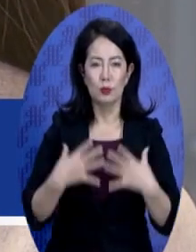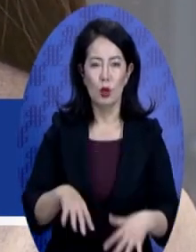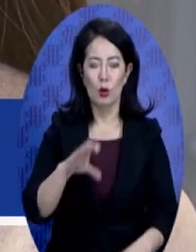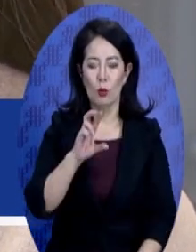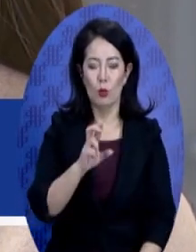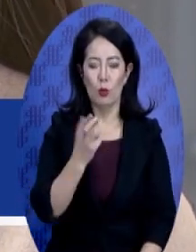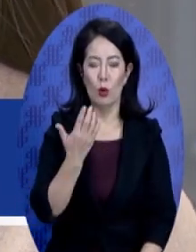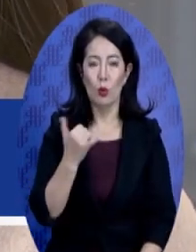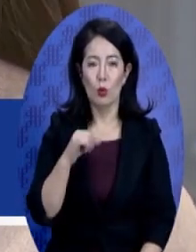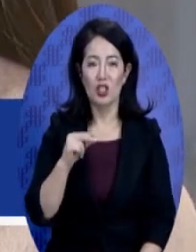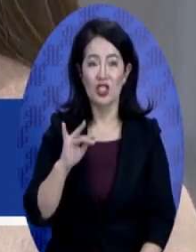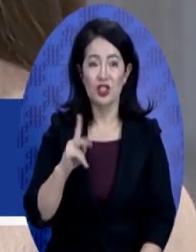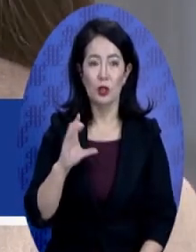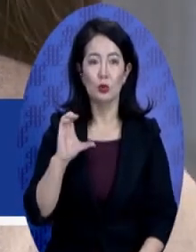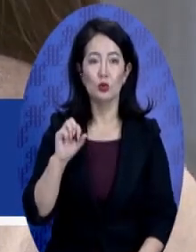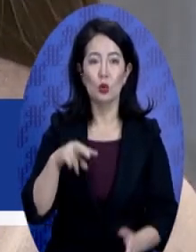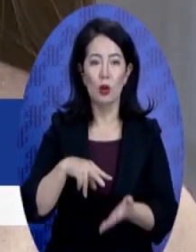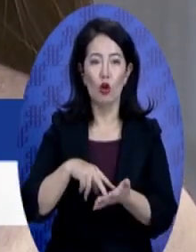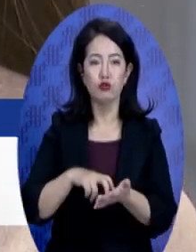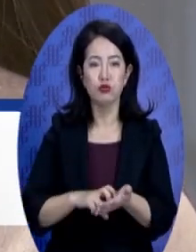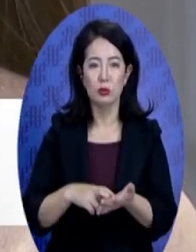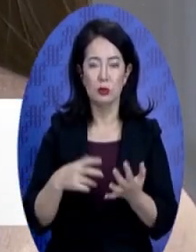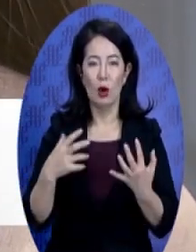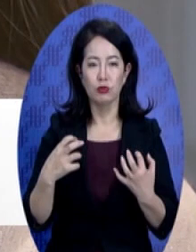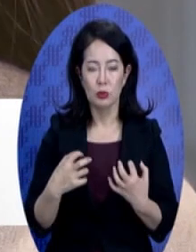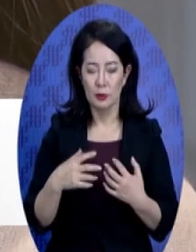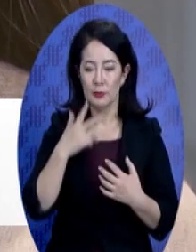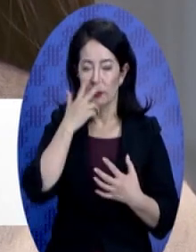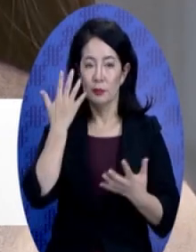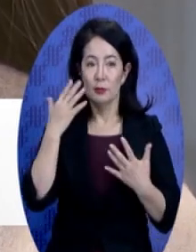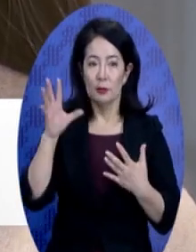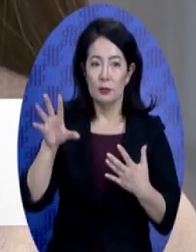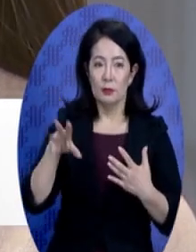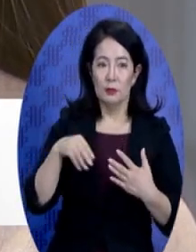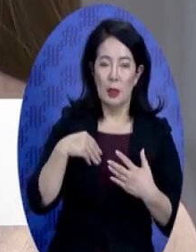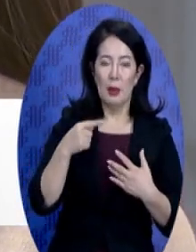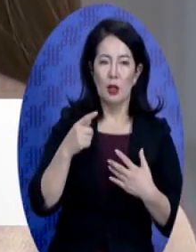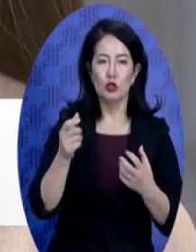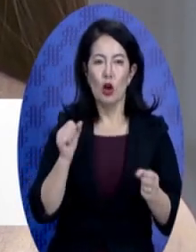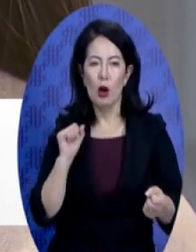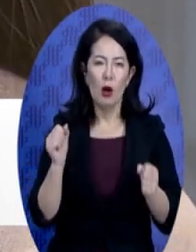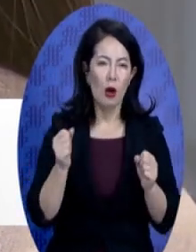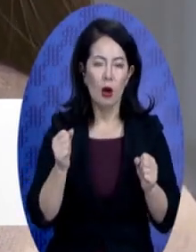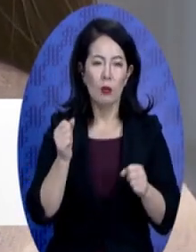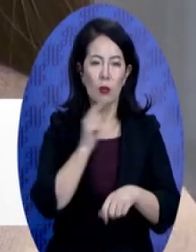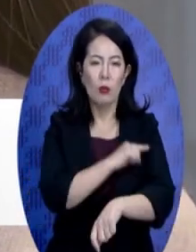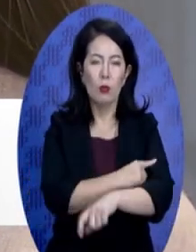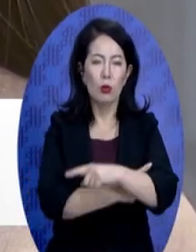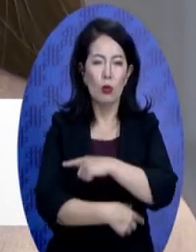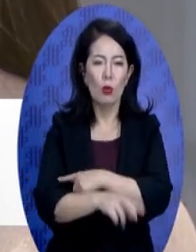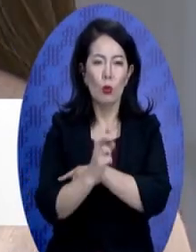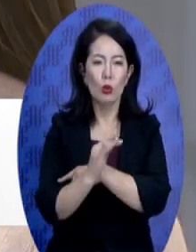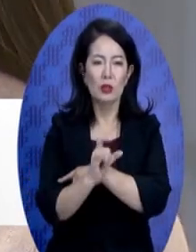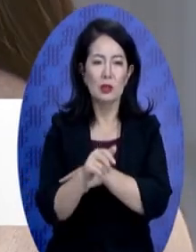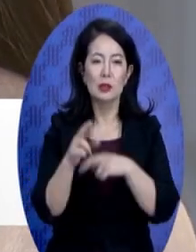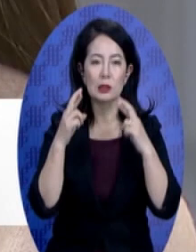болчин ер нь бол өөртөө хүчил төрөгчийг баг шингэн жоохон хөдөлгөөнд оролцохоор болчингууд маш их хэмжээгээр ядарна, солидно,